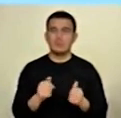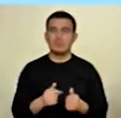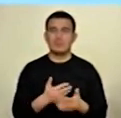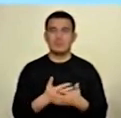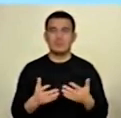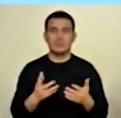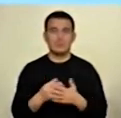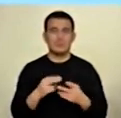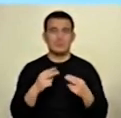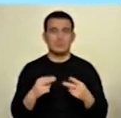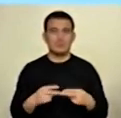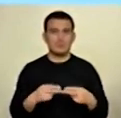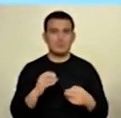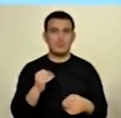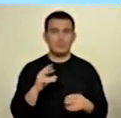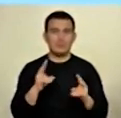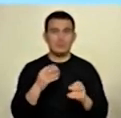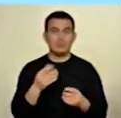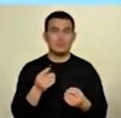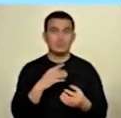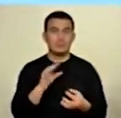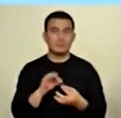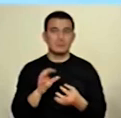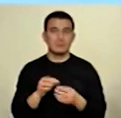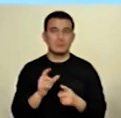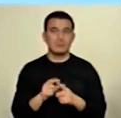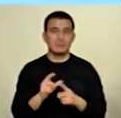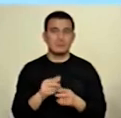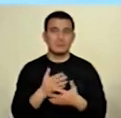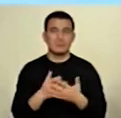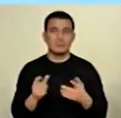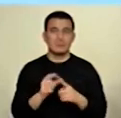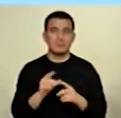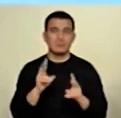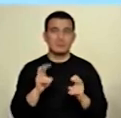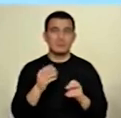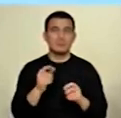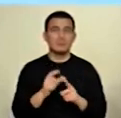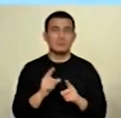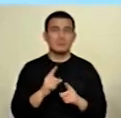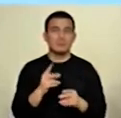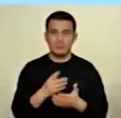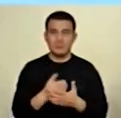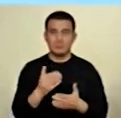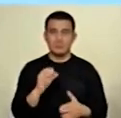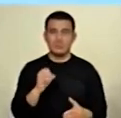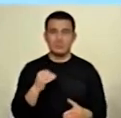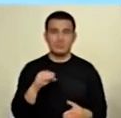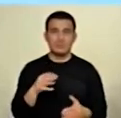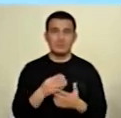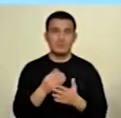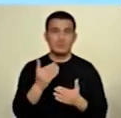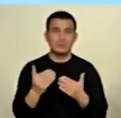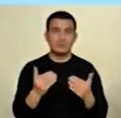sayt mavzusidan kelib chiqqan holda sahifalar yarating va ularga nom bering. Demak, bu topshirig'imizda siz o'zingizning